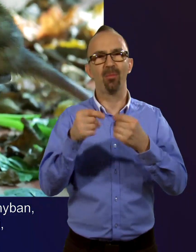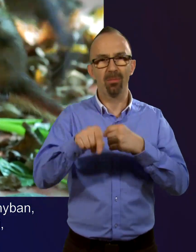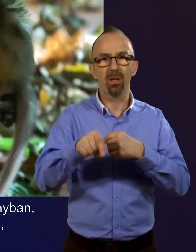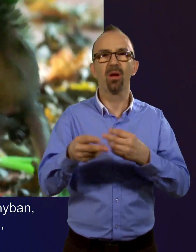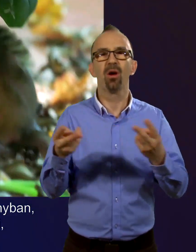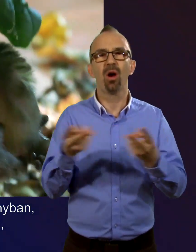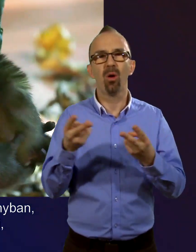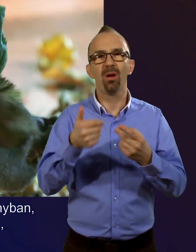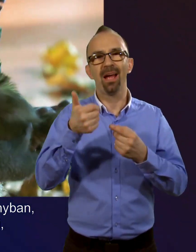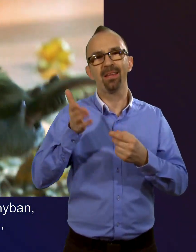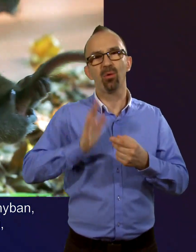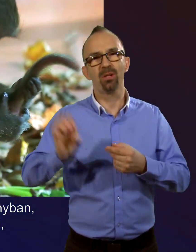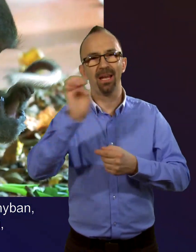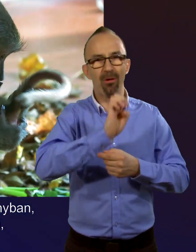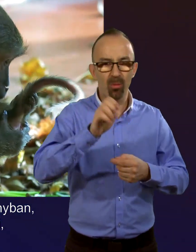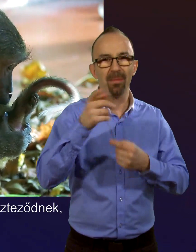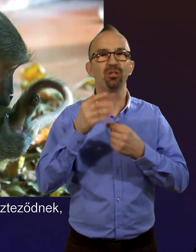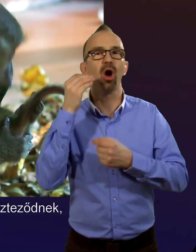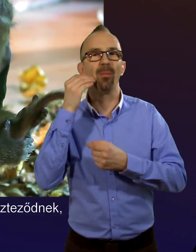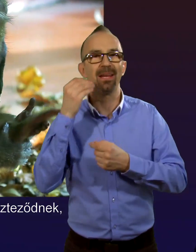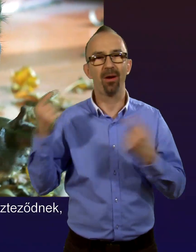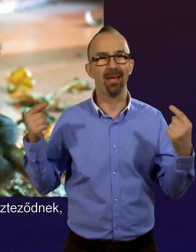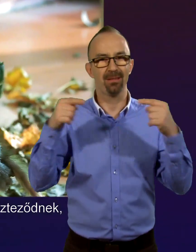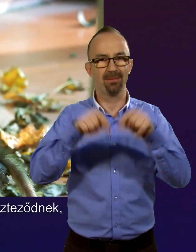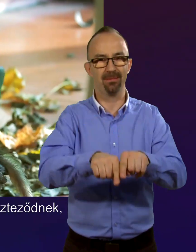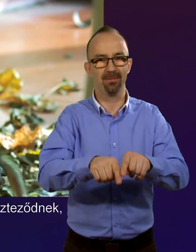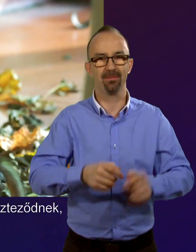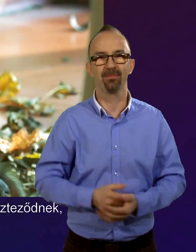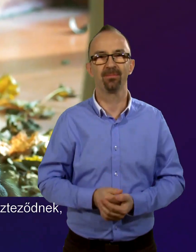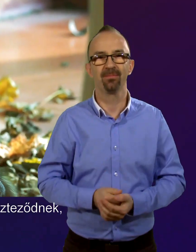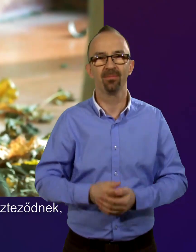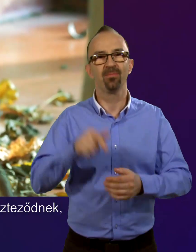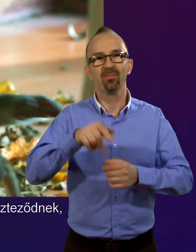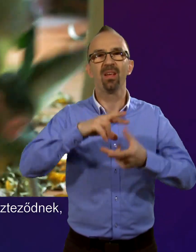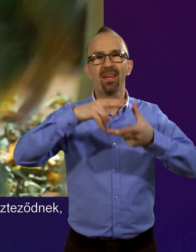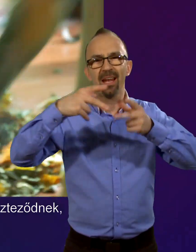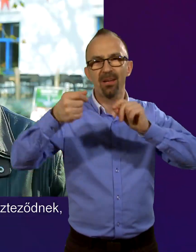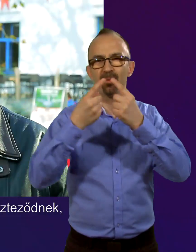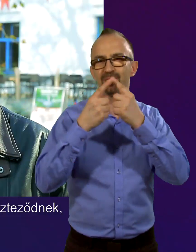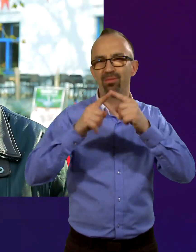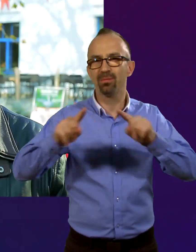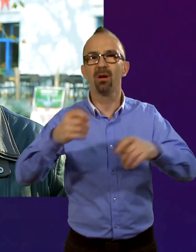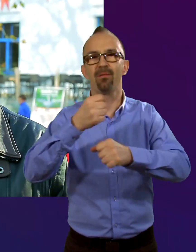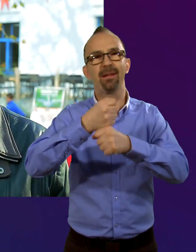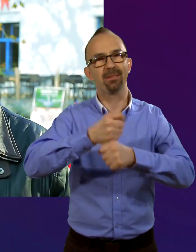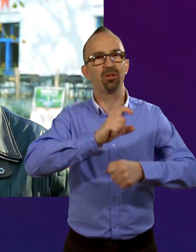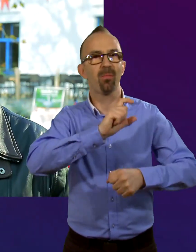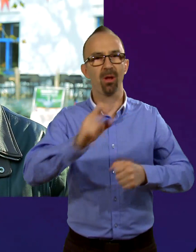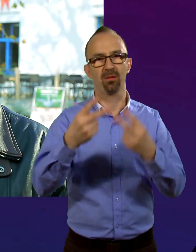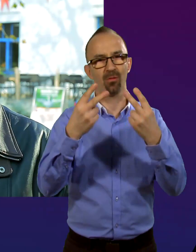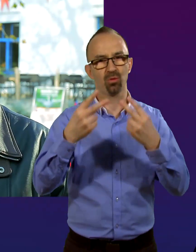világállományba, ahol hát egyik oldalról európai, másik oldalról amerikai vérvonalak kereszteződnek, és ez a genetikai sokféleség